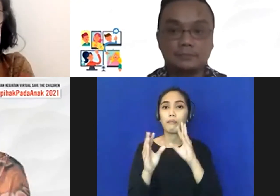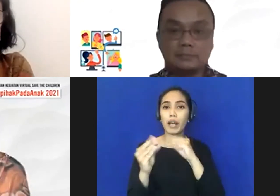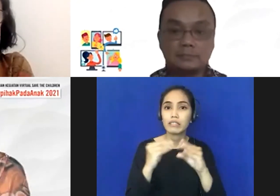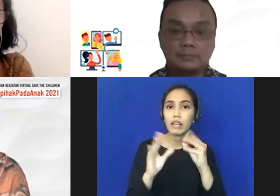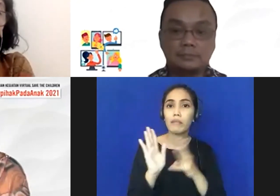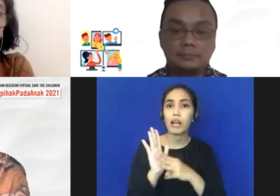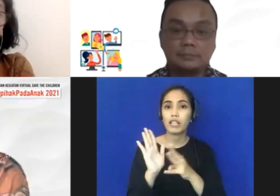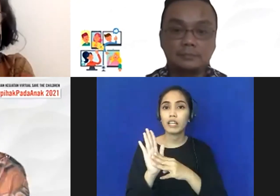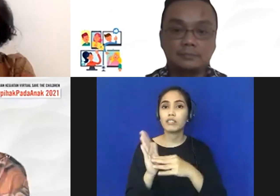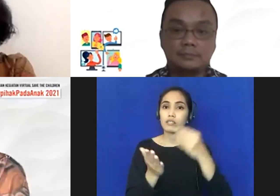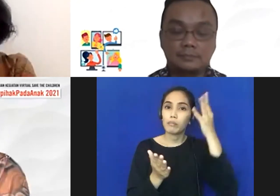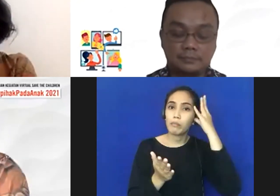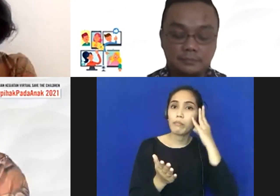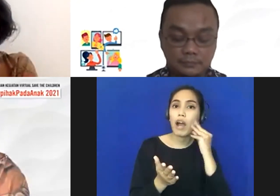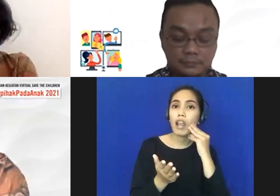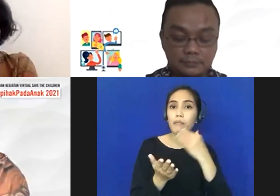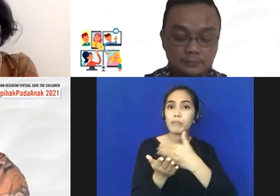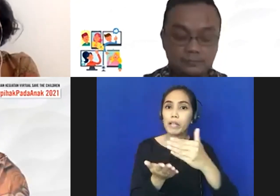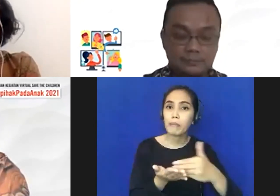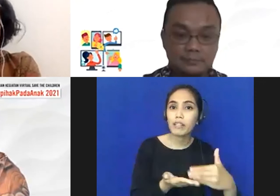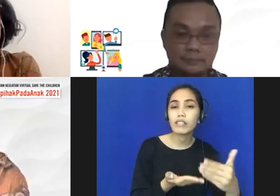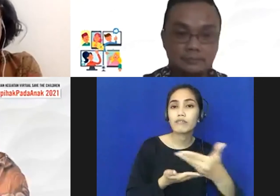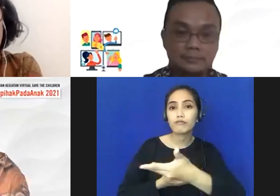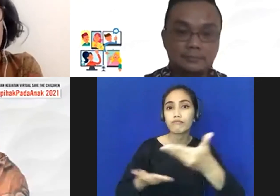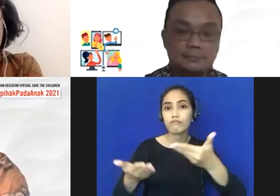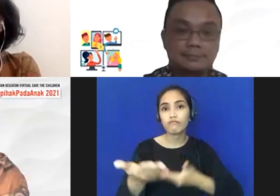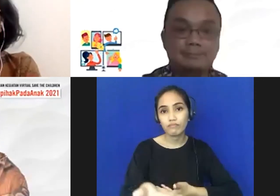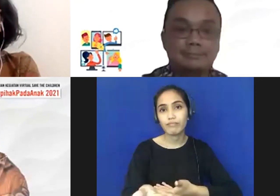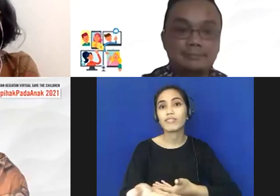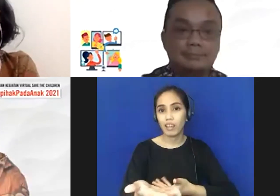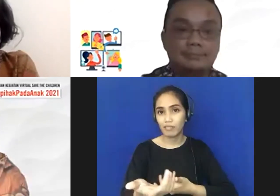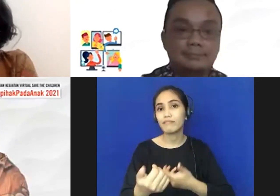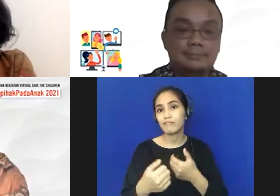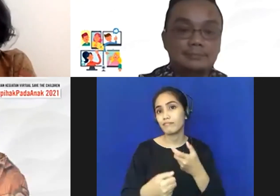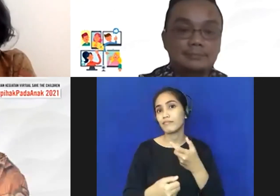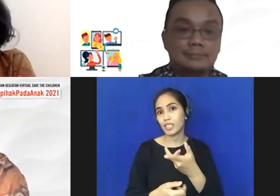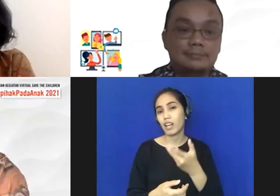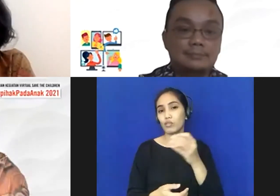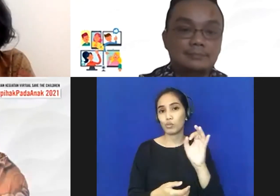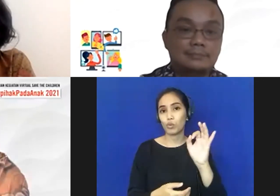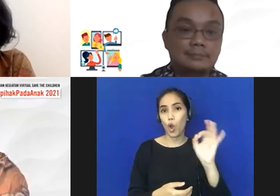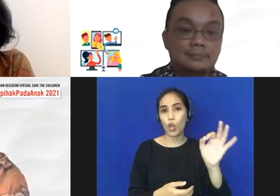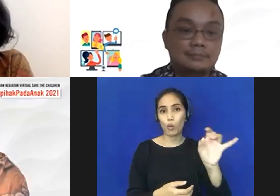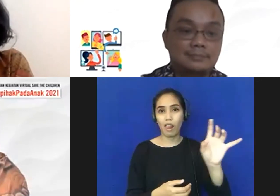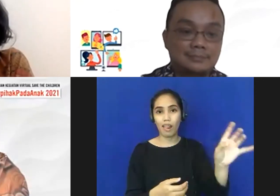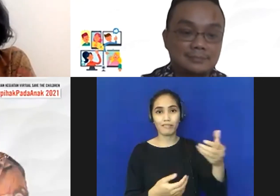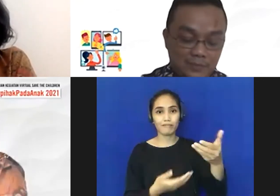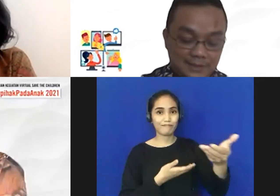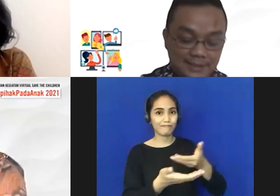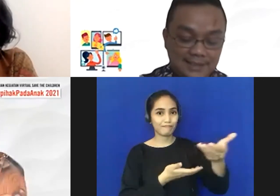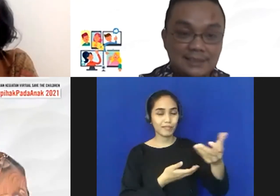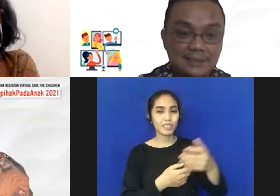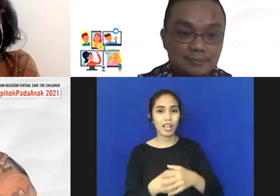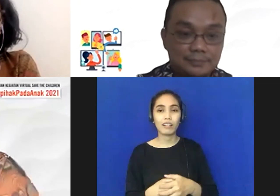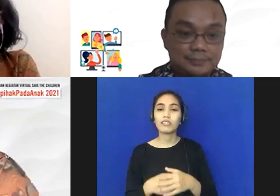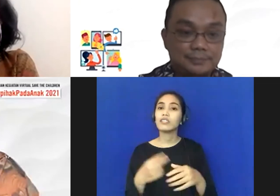berbagi pengalaman gitu ya, mungkin bisa dicobakan oleh kolega lain maupun orang tua lain. Itu ya Mas Bram. Semoga terjawab ya Mas Bram ya.